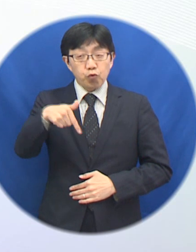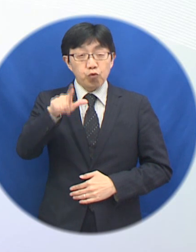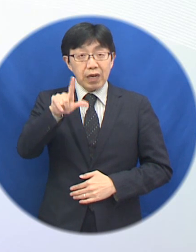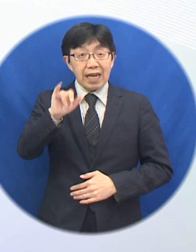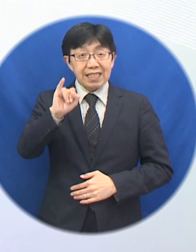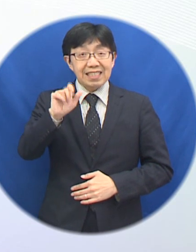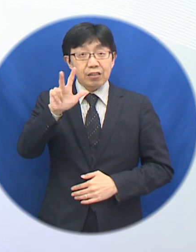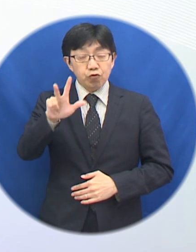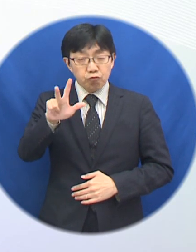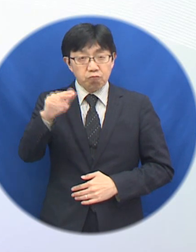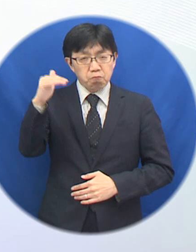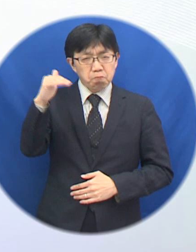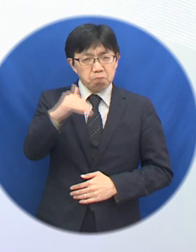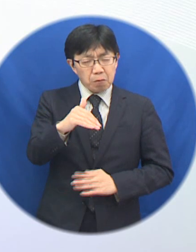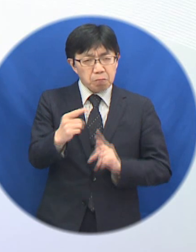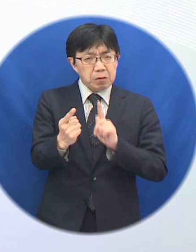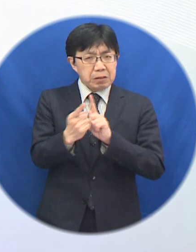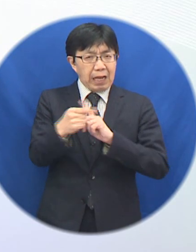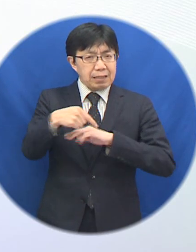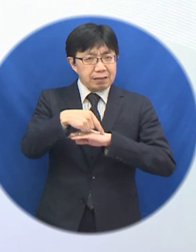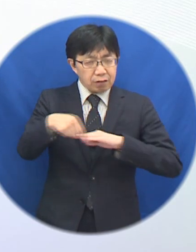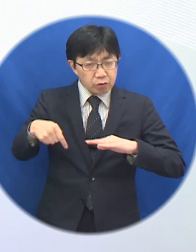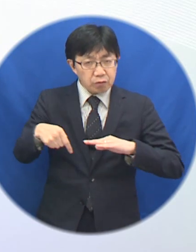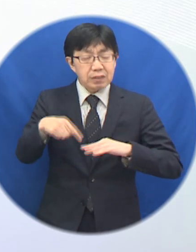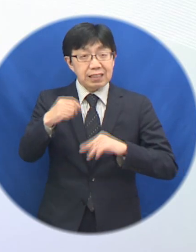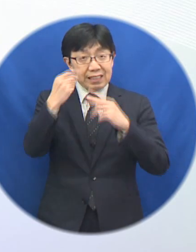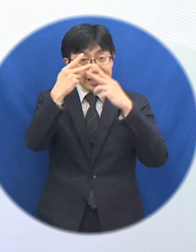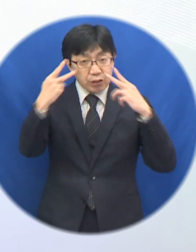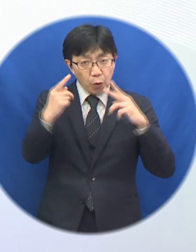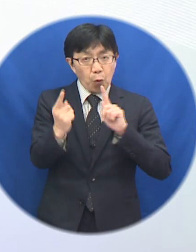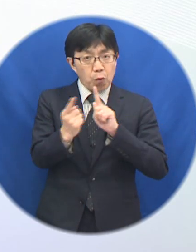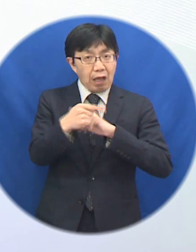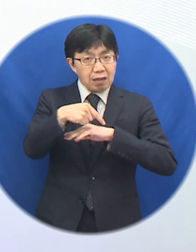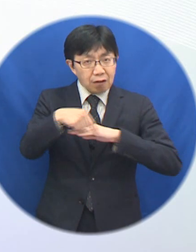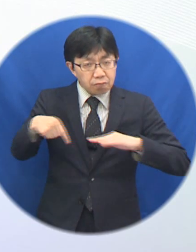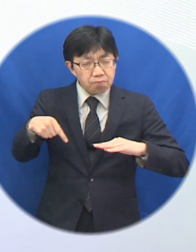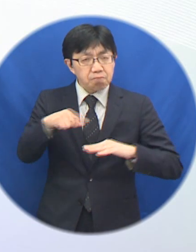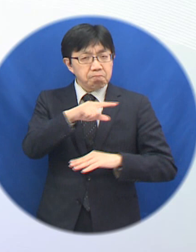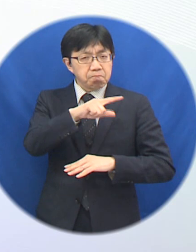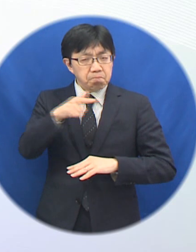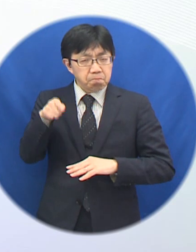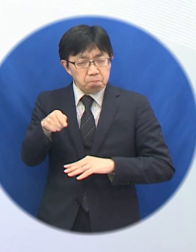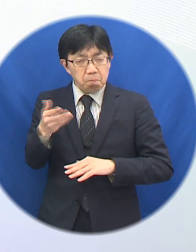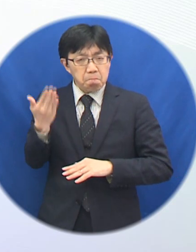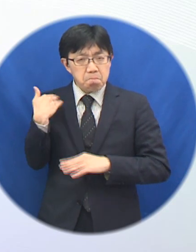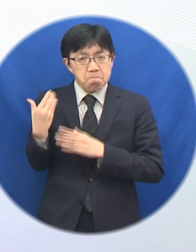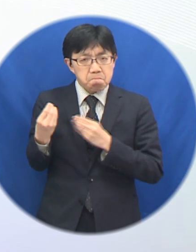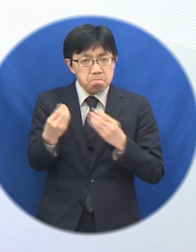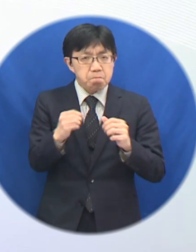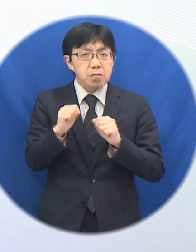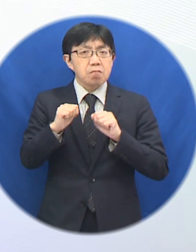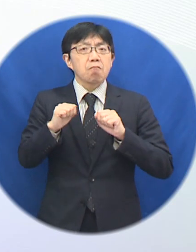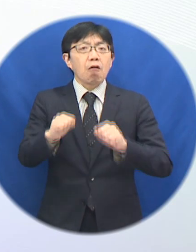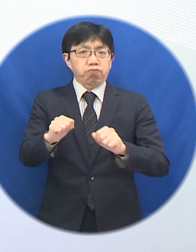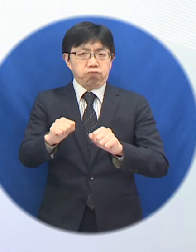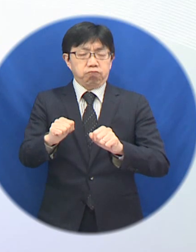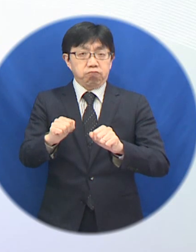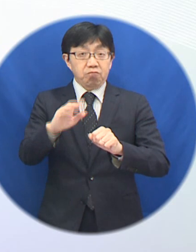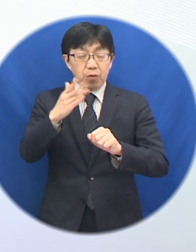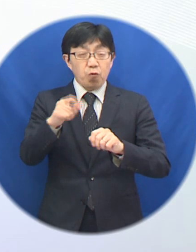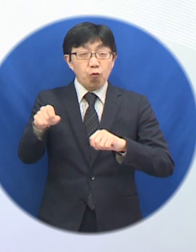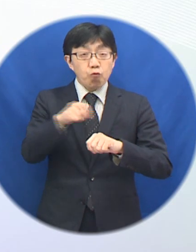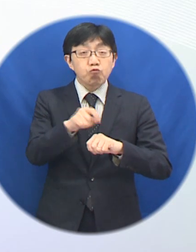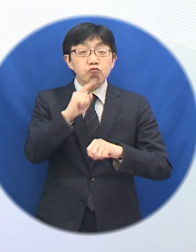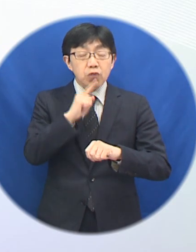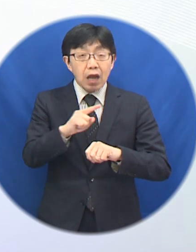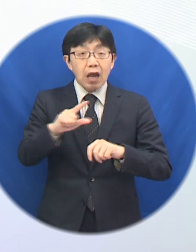知症対策というのは力を入れてきました。これらについては引き続き取り組んでいくんですけれども、今回は特にですね、暮らし